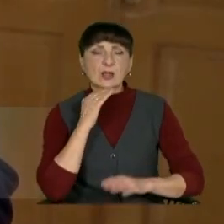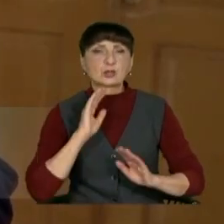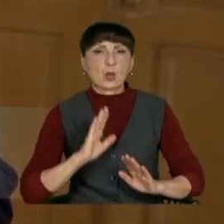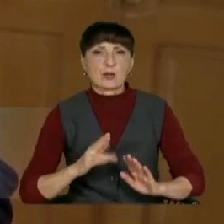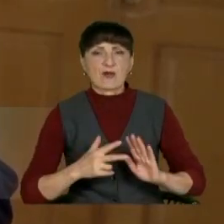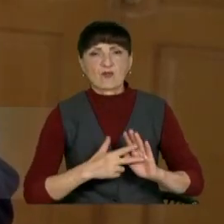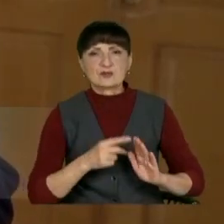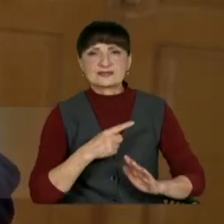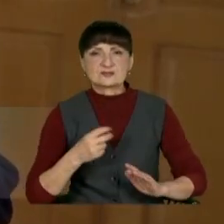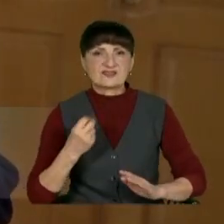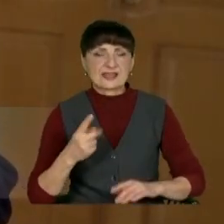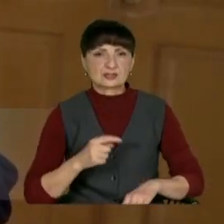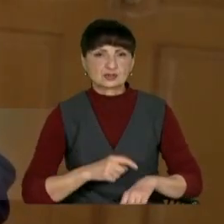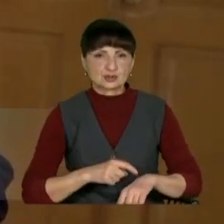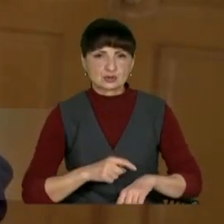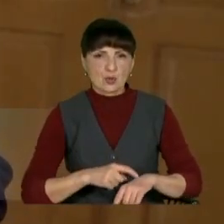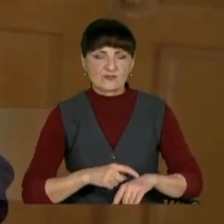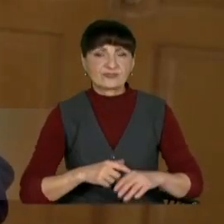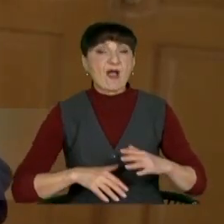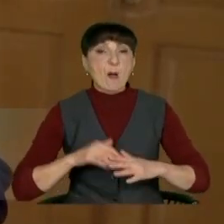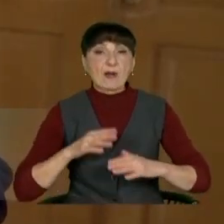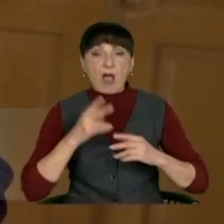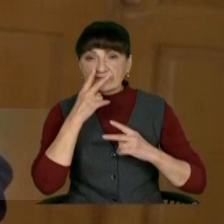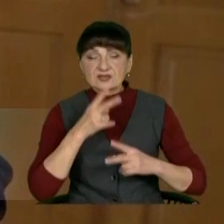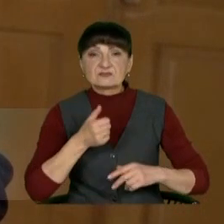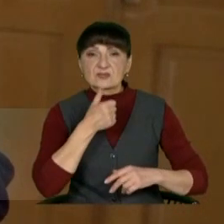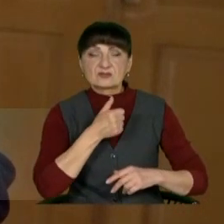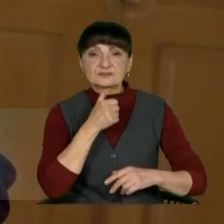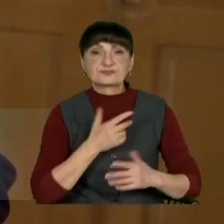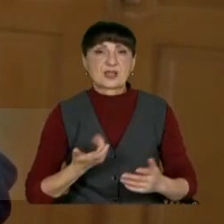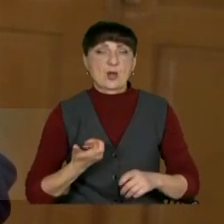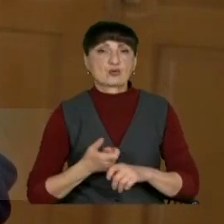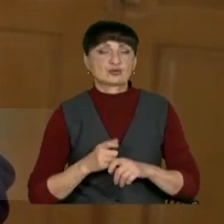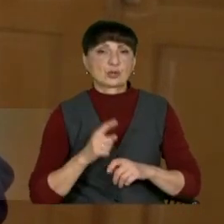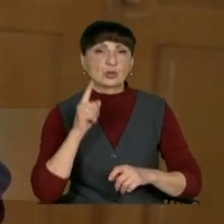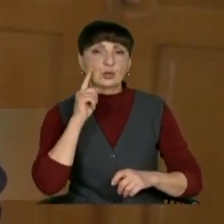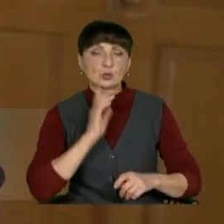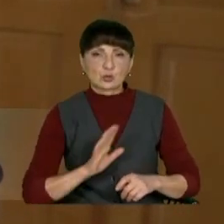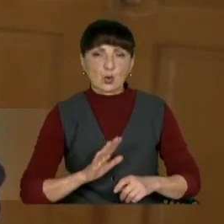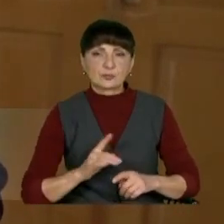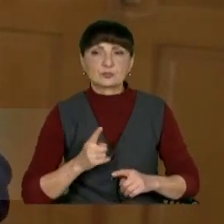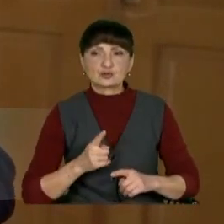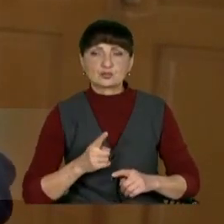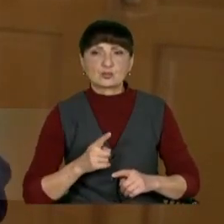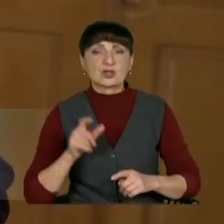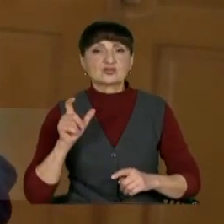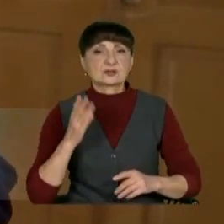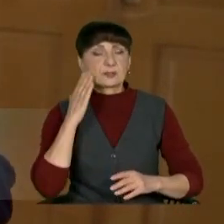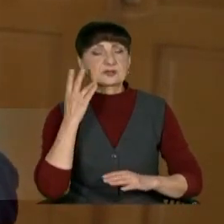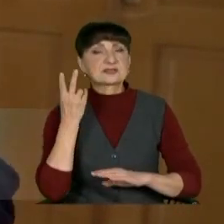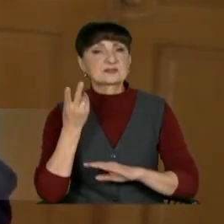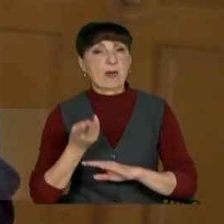на 8-12 часов. То есть на практике это немного неудобно в том плане, когда подотчетный ложится, к примеру,